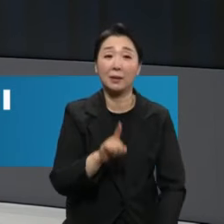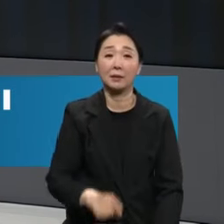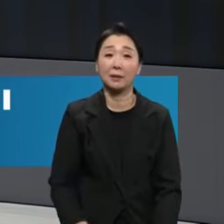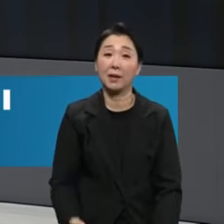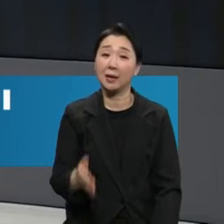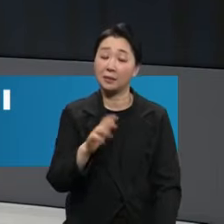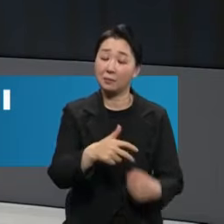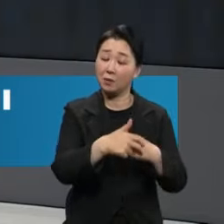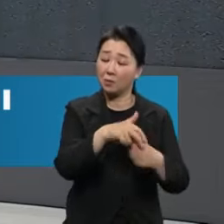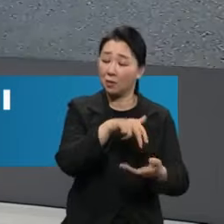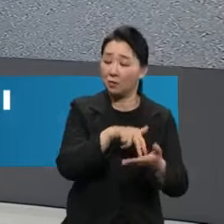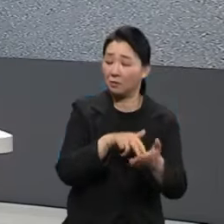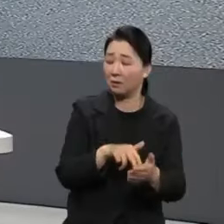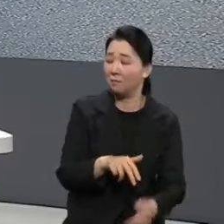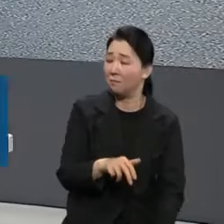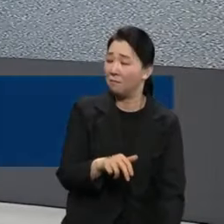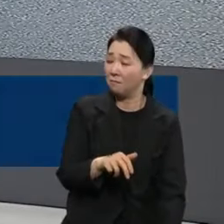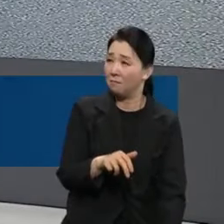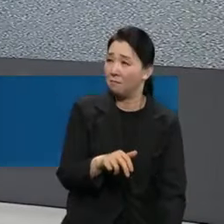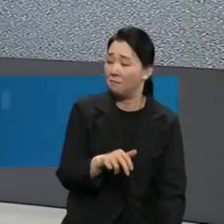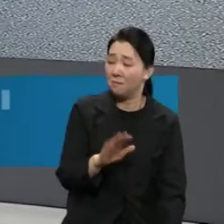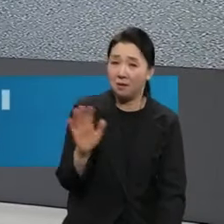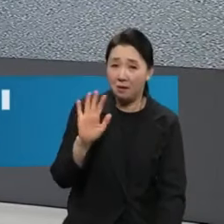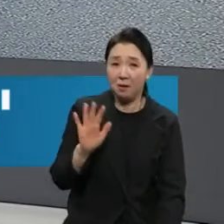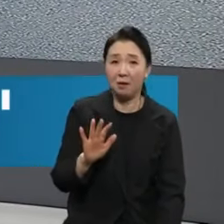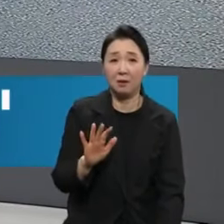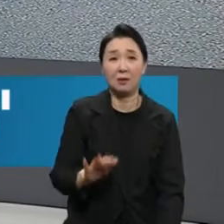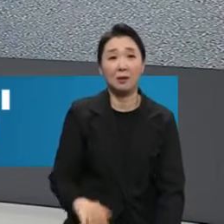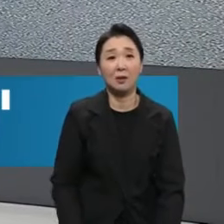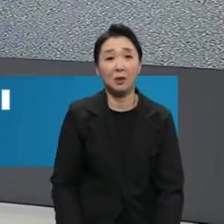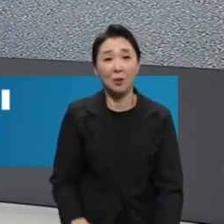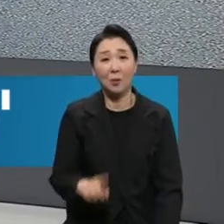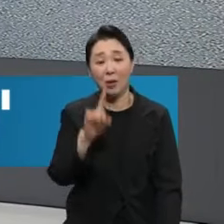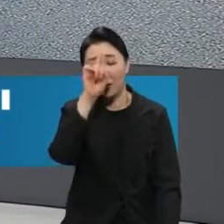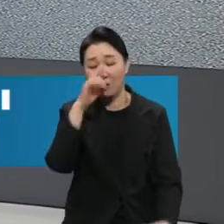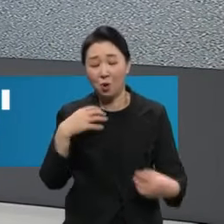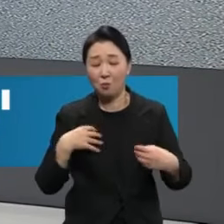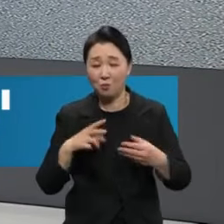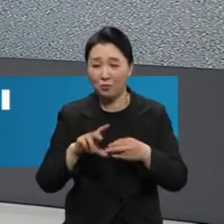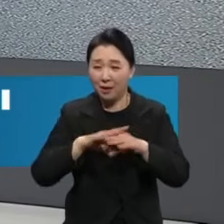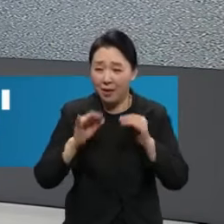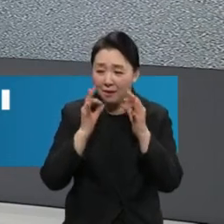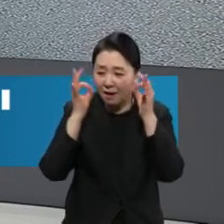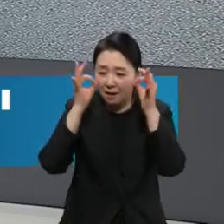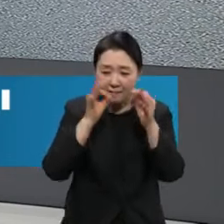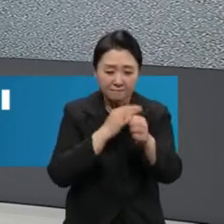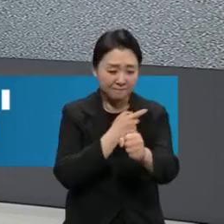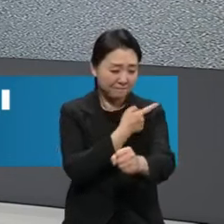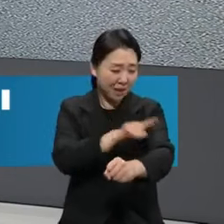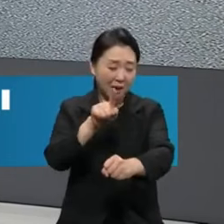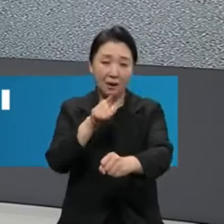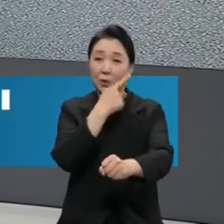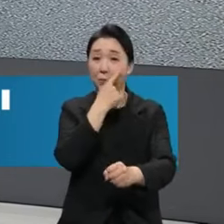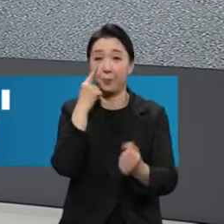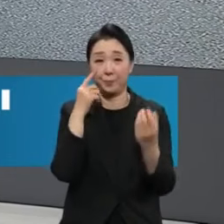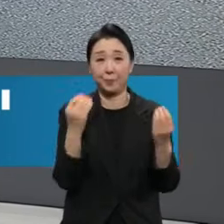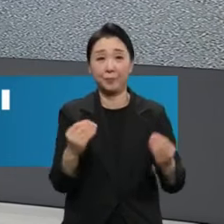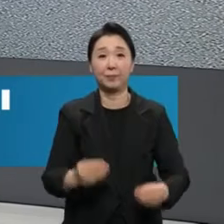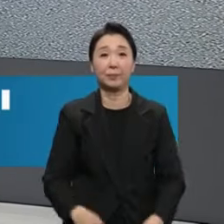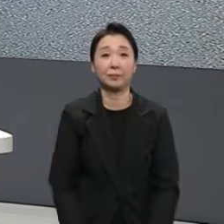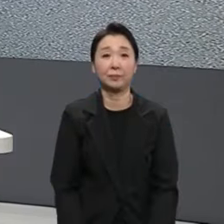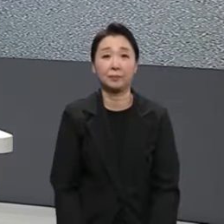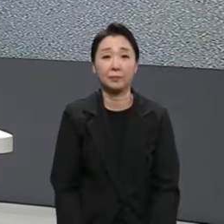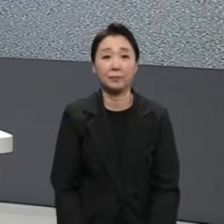하지만 의료계 반응 싸늘합니다. 정부가 사태를 해결할 의지도 능력도 없다는 걸 확인했다고 했습니다. 박유미